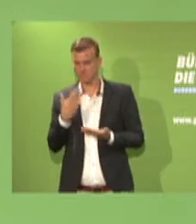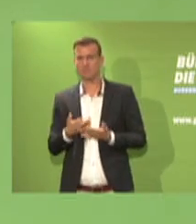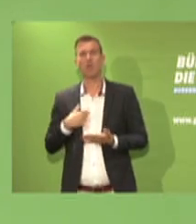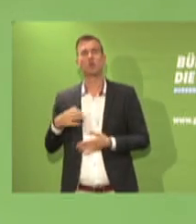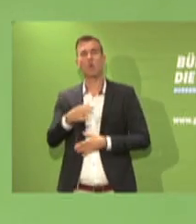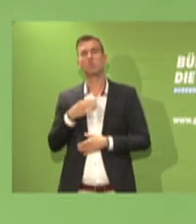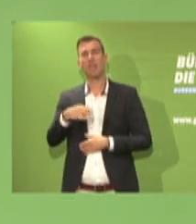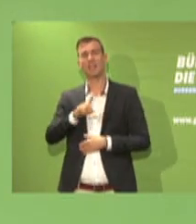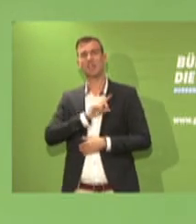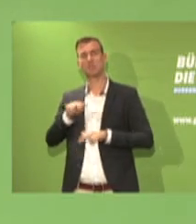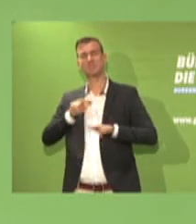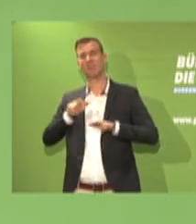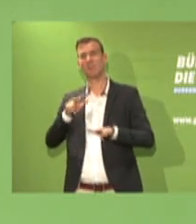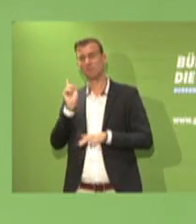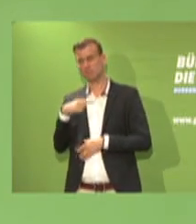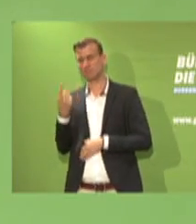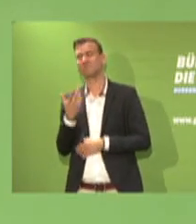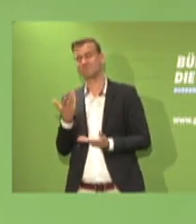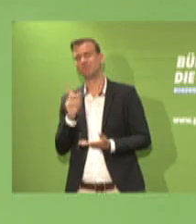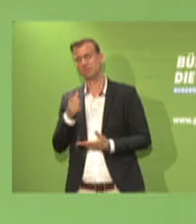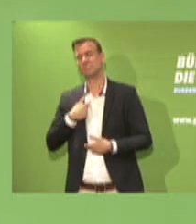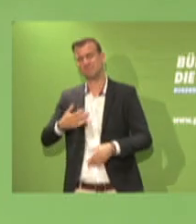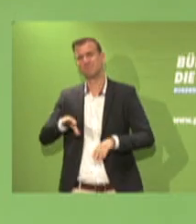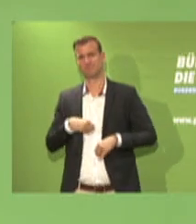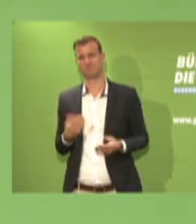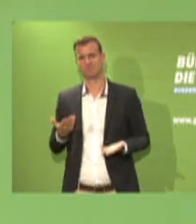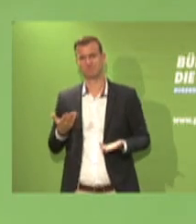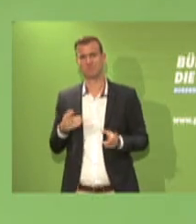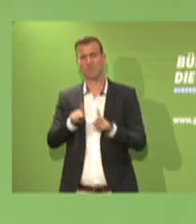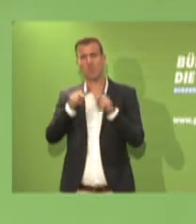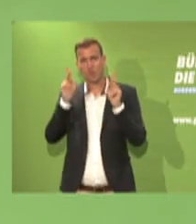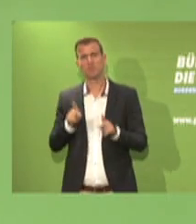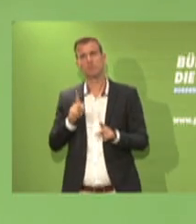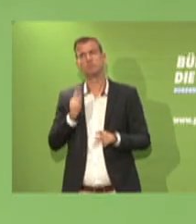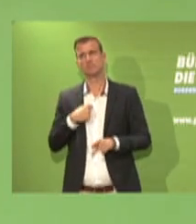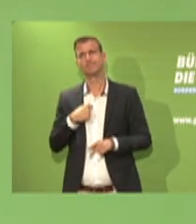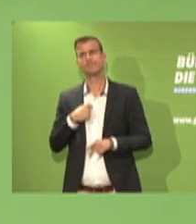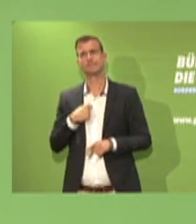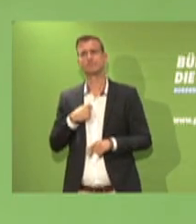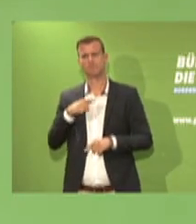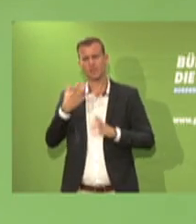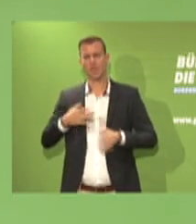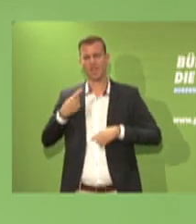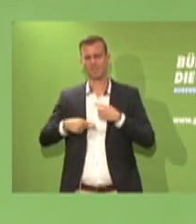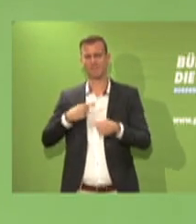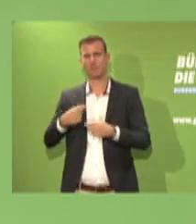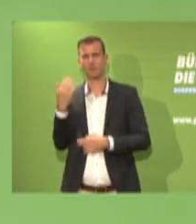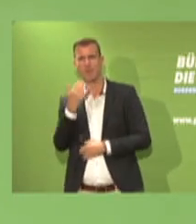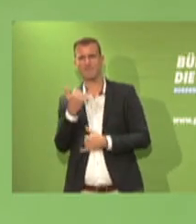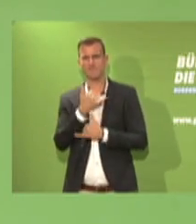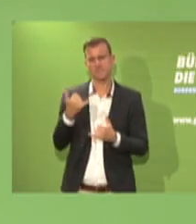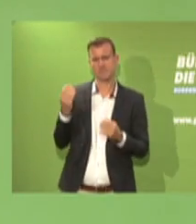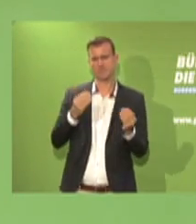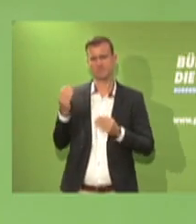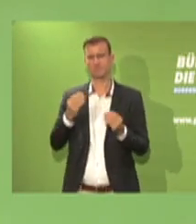kommunale Selbstverwaltung natürlich auch darauf einstellen. Wir müssen diese Konzepte leben und entwickeln. Das wird die Aufgabe sein.